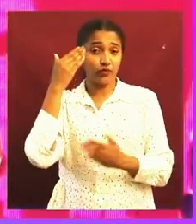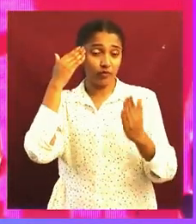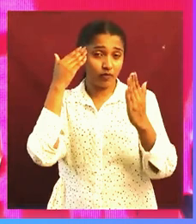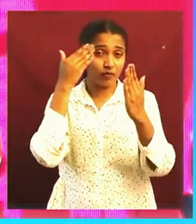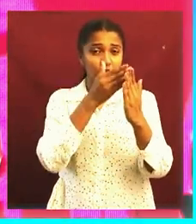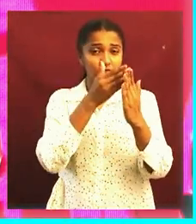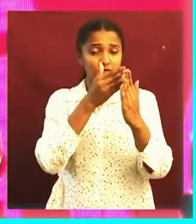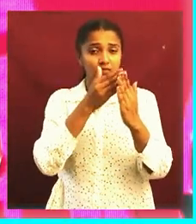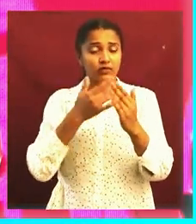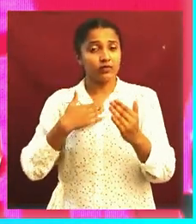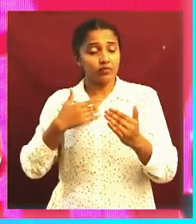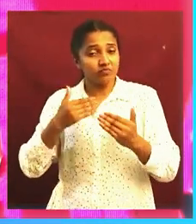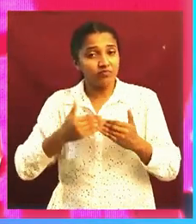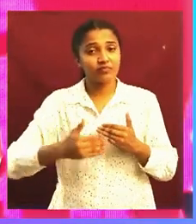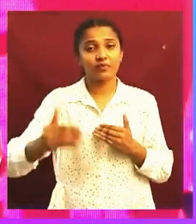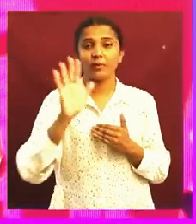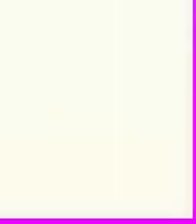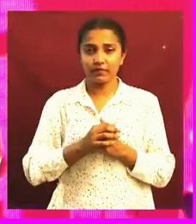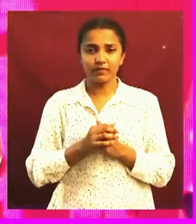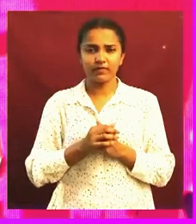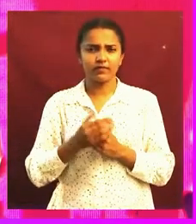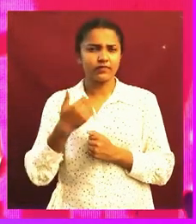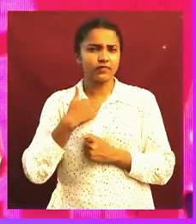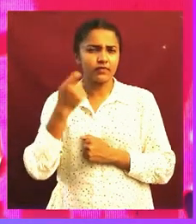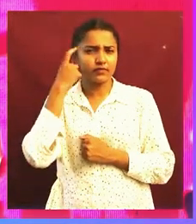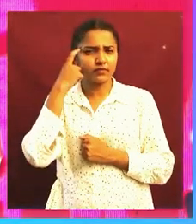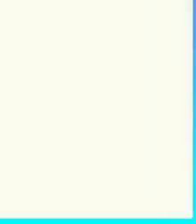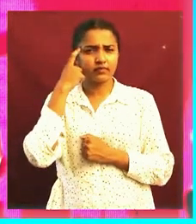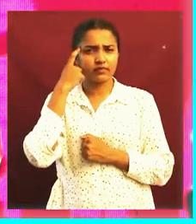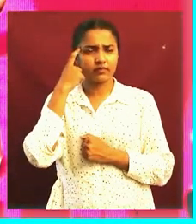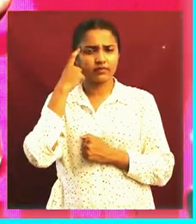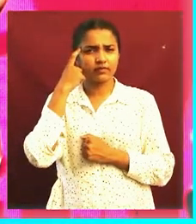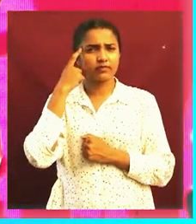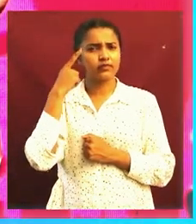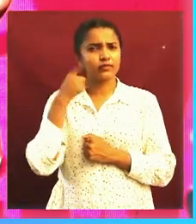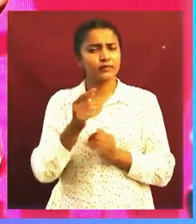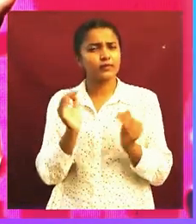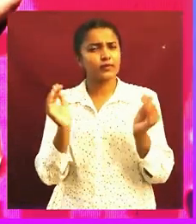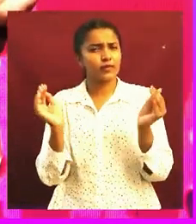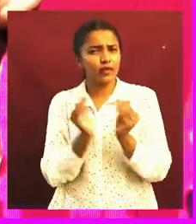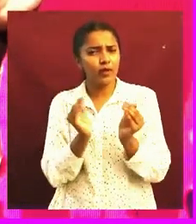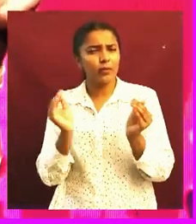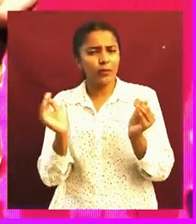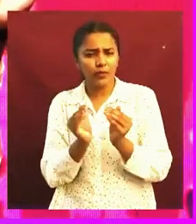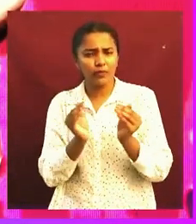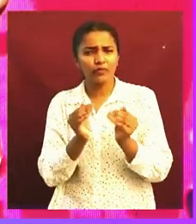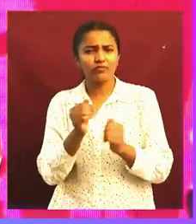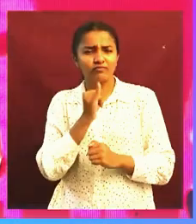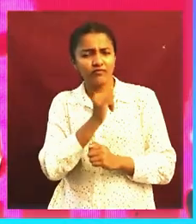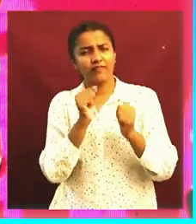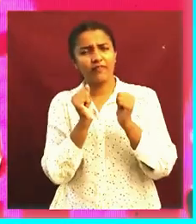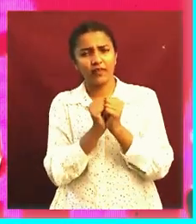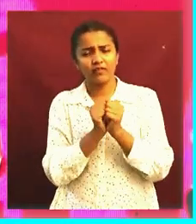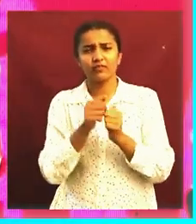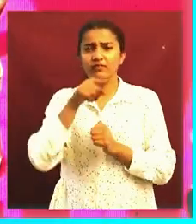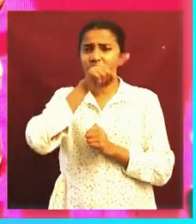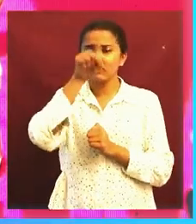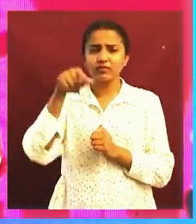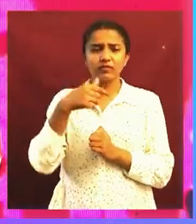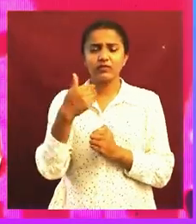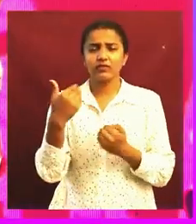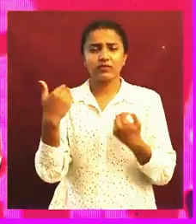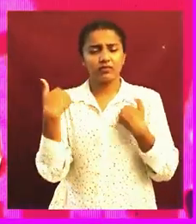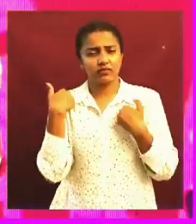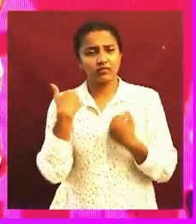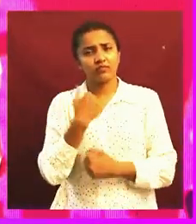வினுவின் இதிரியட கே போய மாஹிதன்னி மே குடா குடா செப்பட வெடவலட ஒபகே